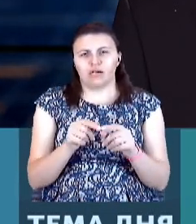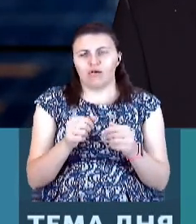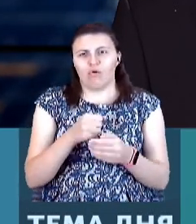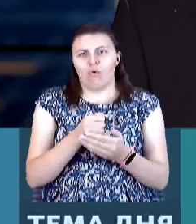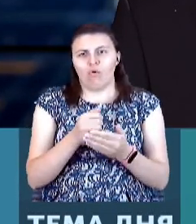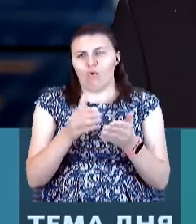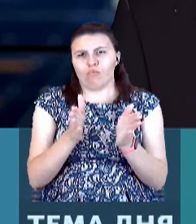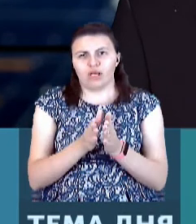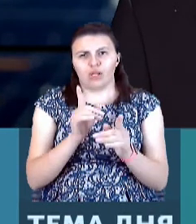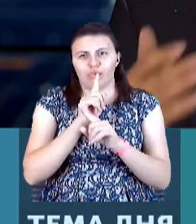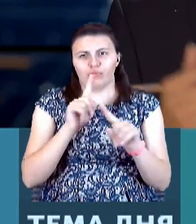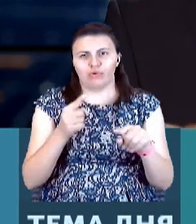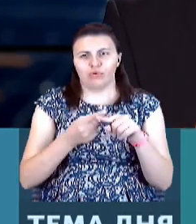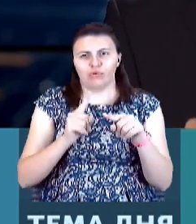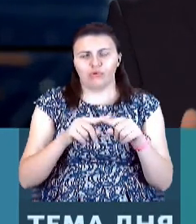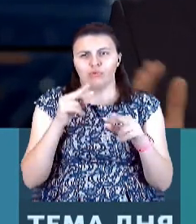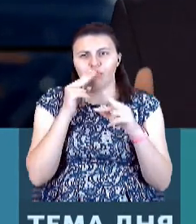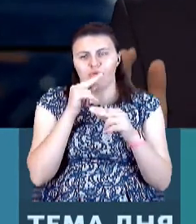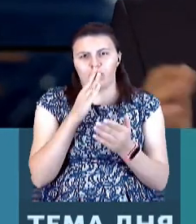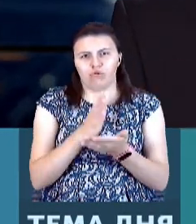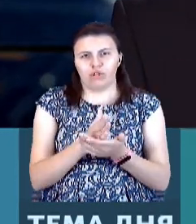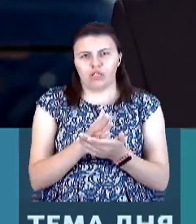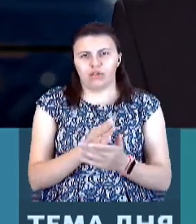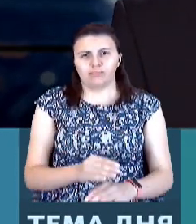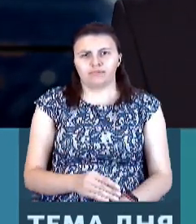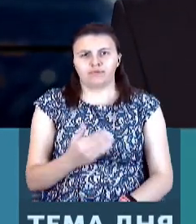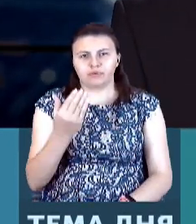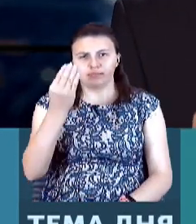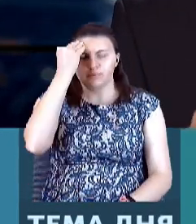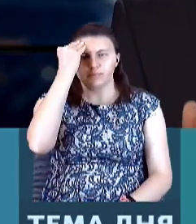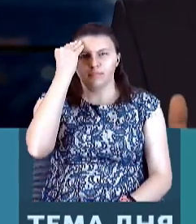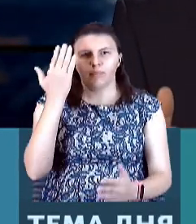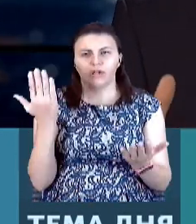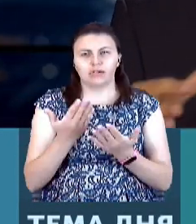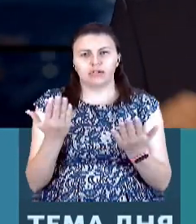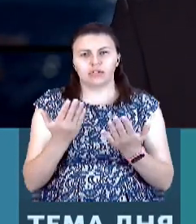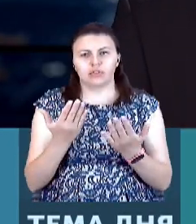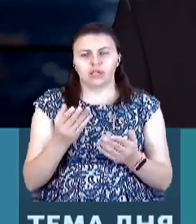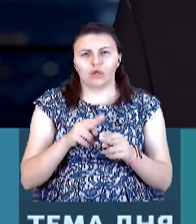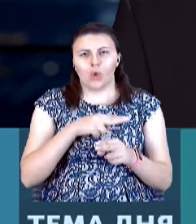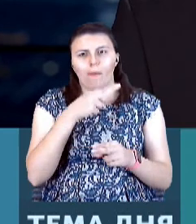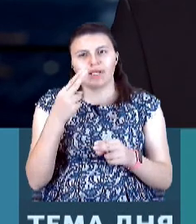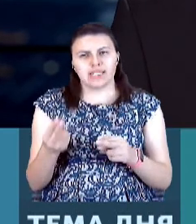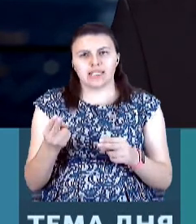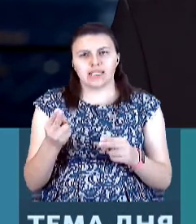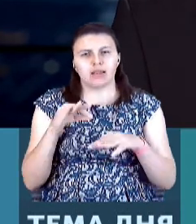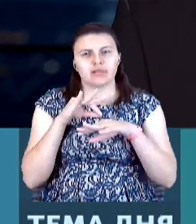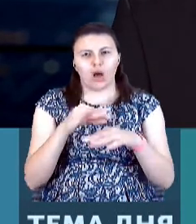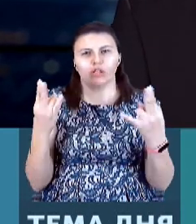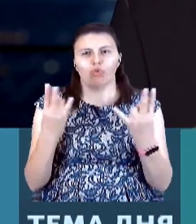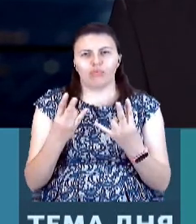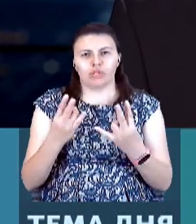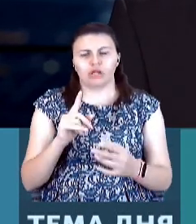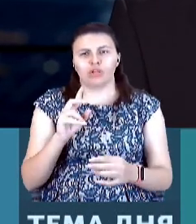також є помилкою. На ваш погляд, наостанок до вас запитання, на ваш погляд, які компенсаційні заходи необхідно вжити,